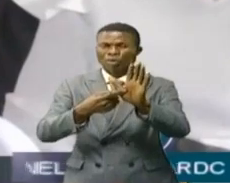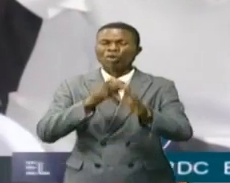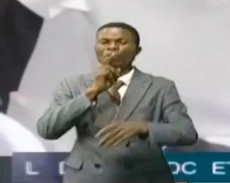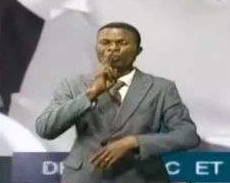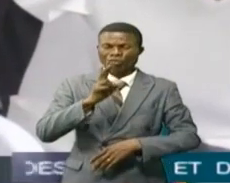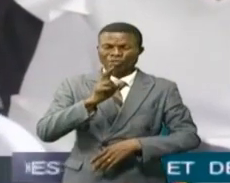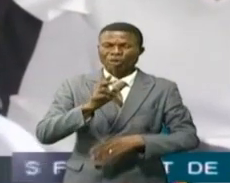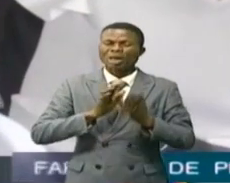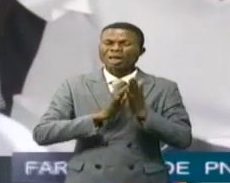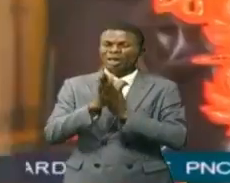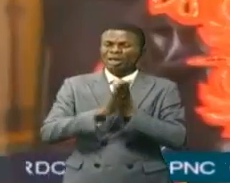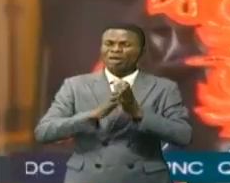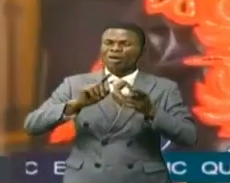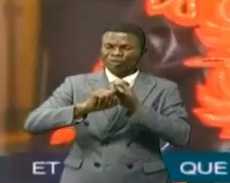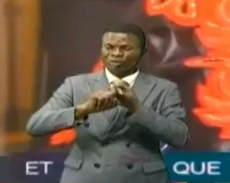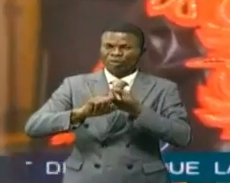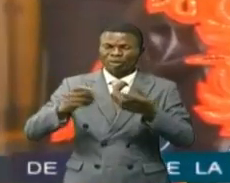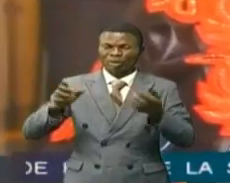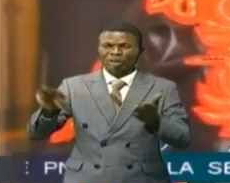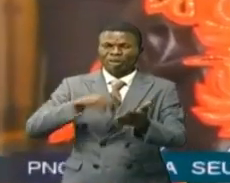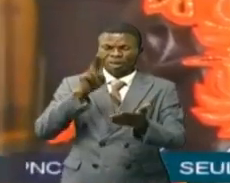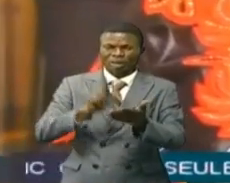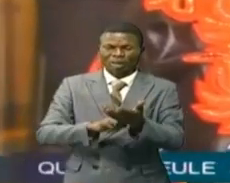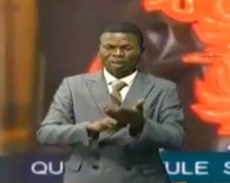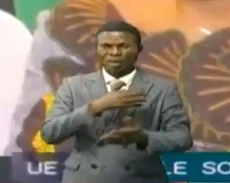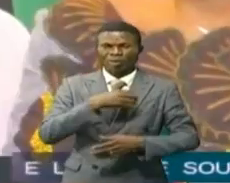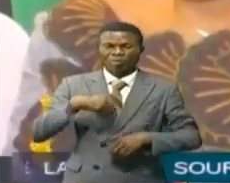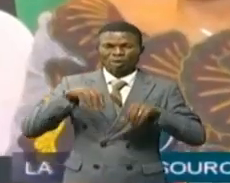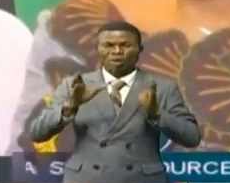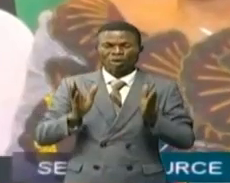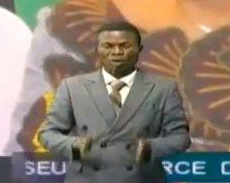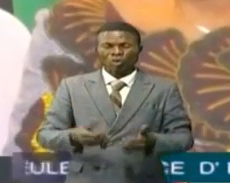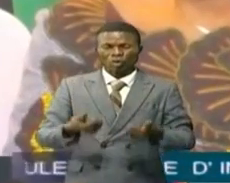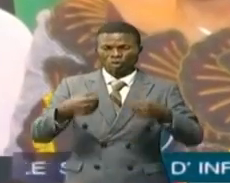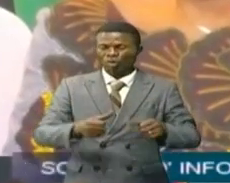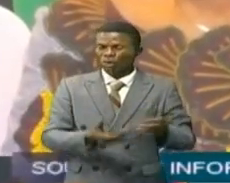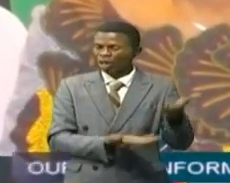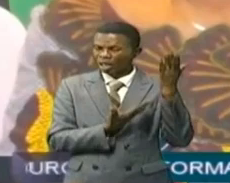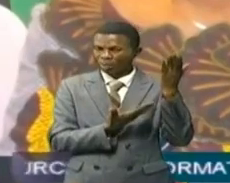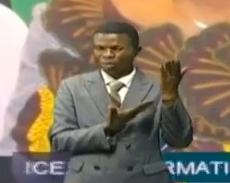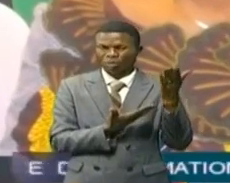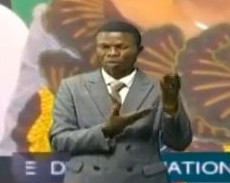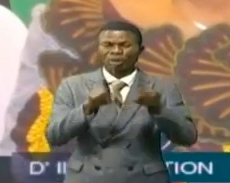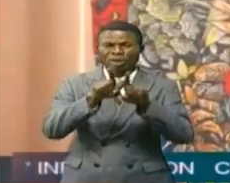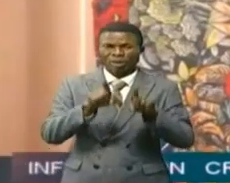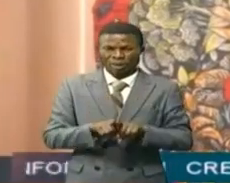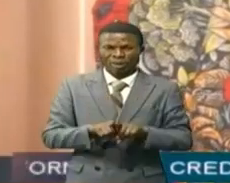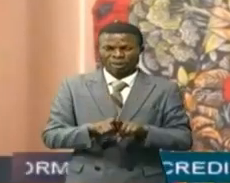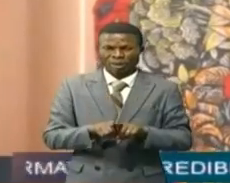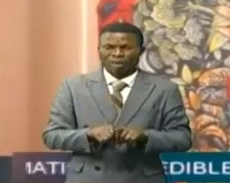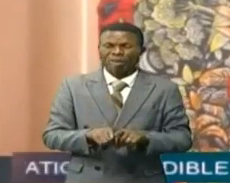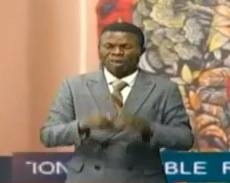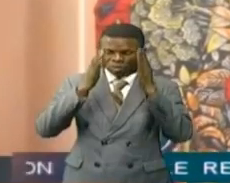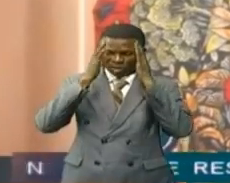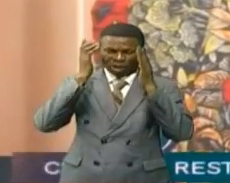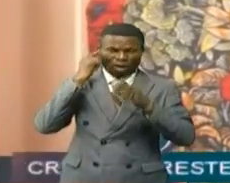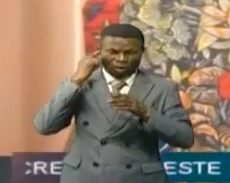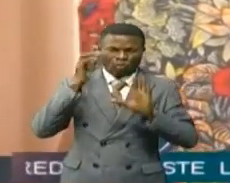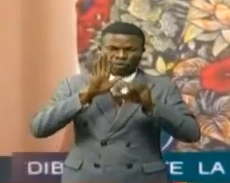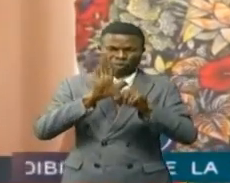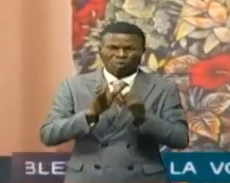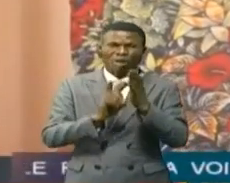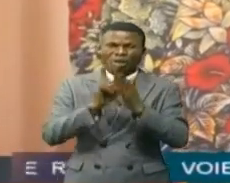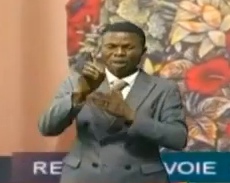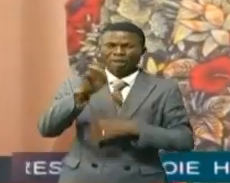la considération de l'apport de la femme congolaise demeure essentielle et aussi très attendue pour le redressement